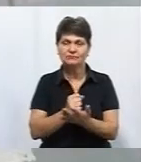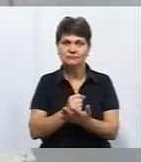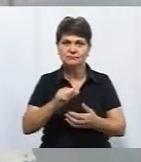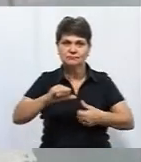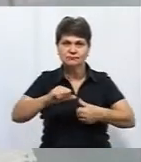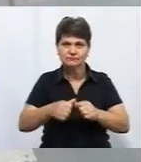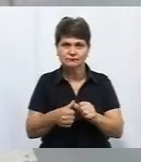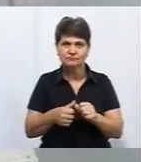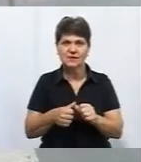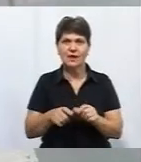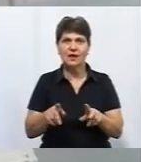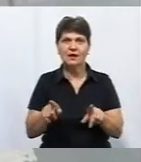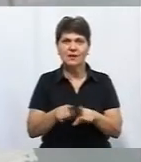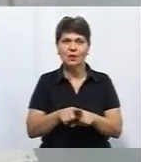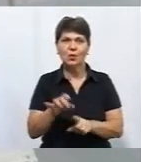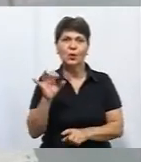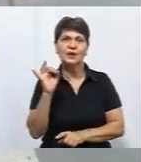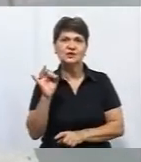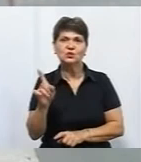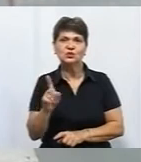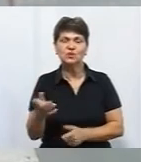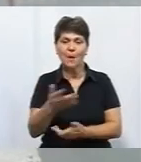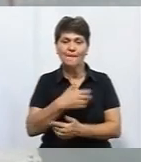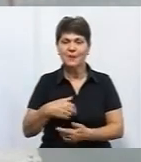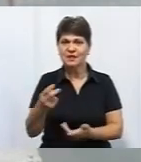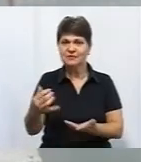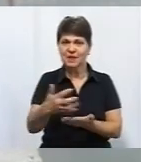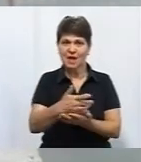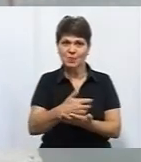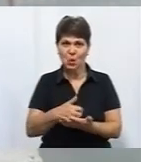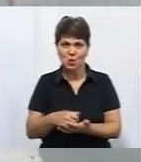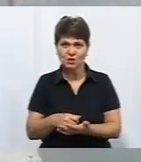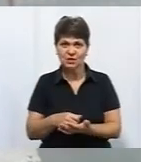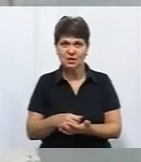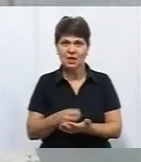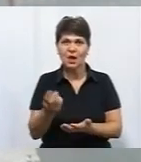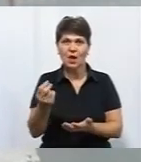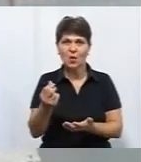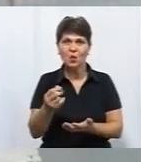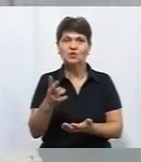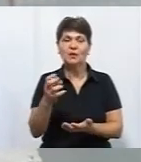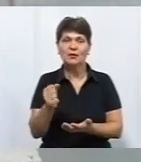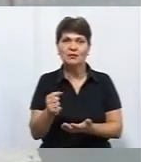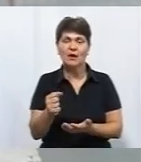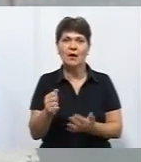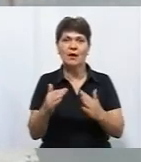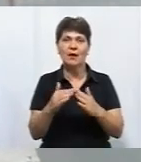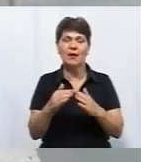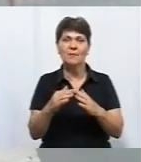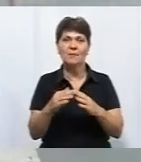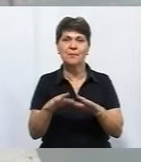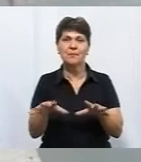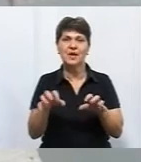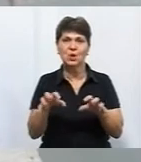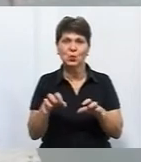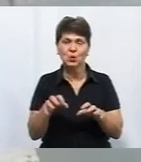саме таку сторіс про те, що ми збираємо кошти. Кошти на притулок, такий-то островок. Робили посилання